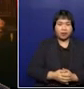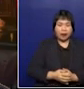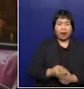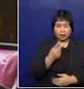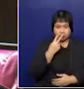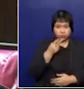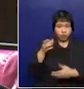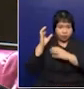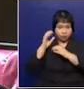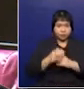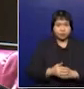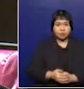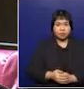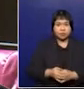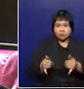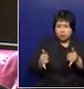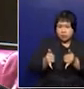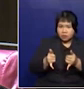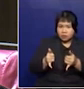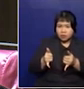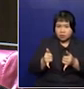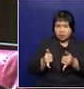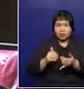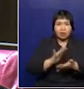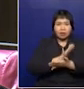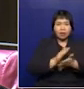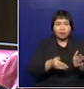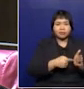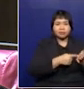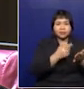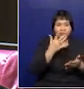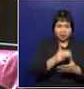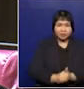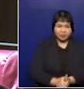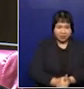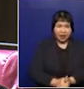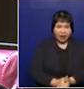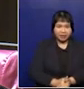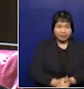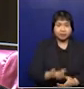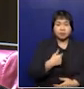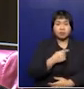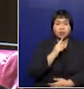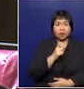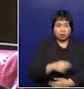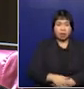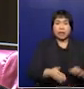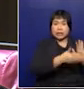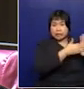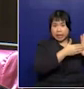าไหนคนข้างๆมันฟังเพลินแล้วไม่ส่งเอกสารให้ผมเลยผมจะถามว่าผมหมดสไลด์ตร